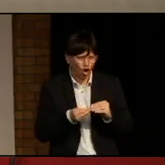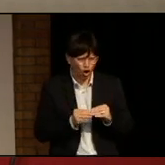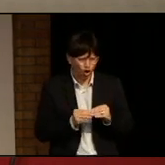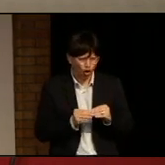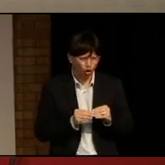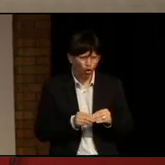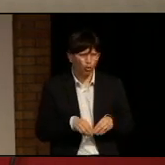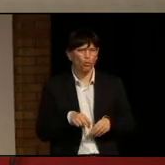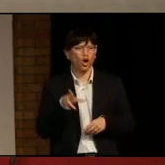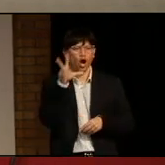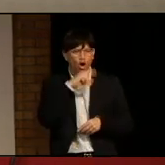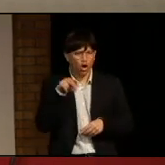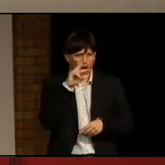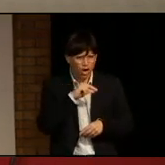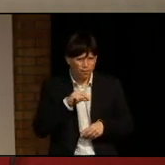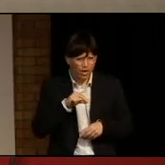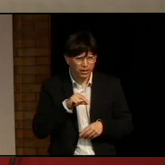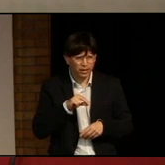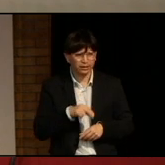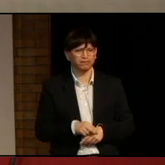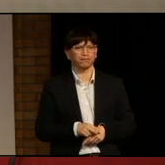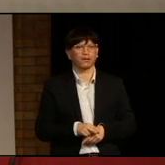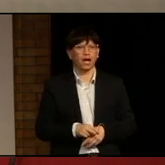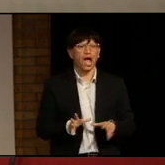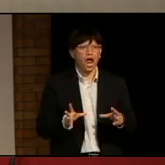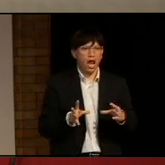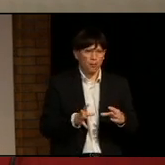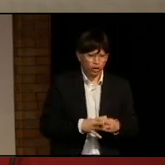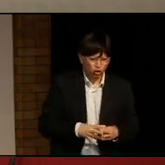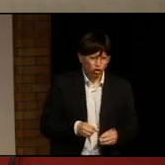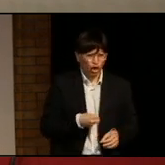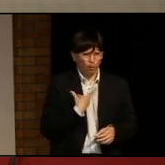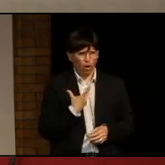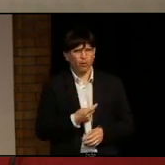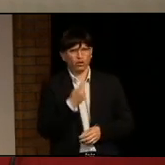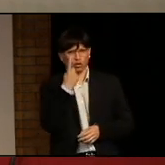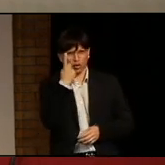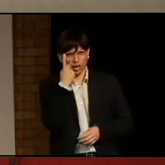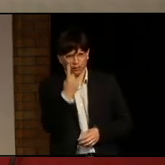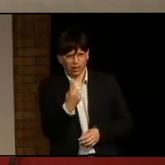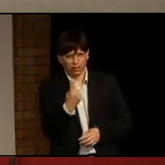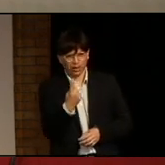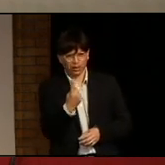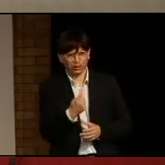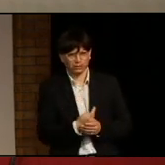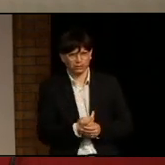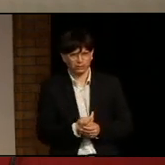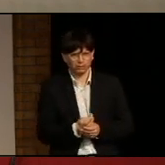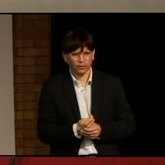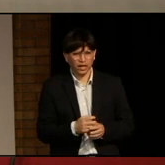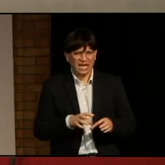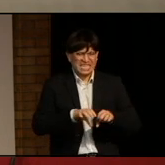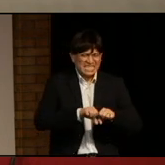papa stesso lo ripete i popoli più poveri sono le prime vittime del disastro